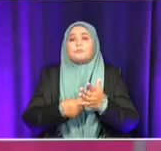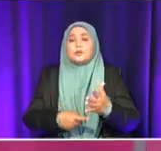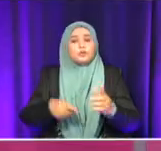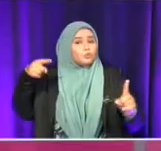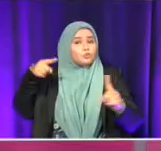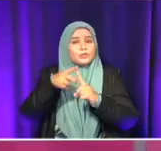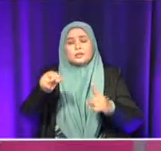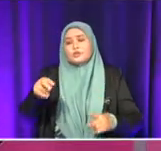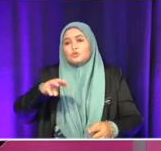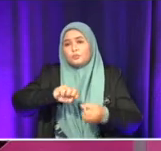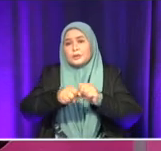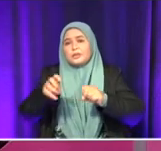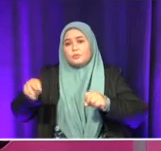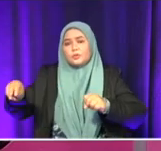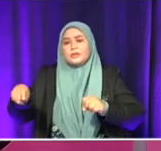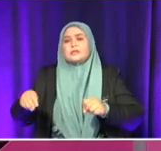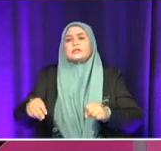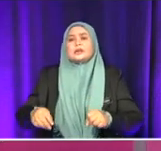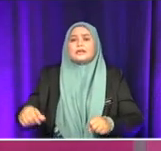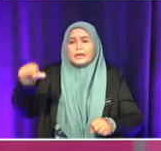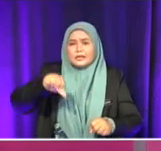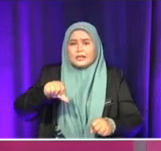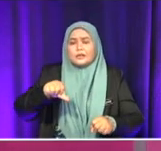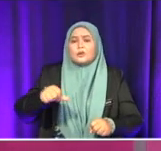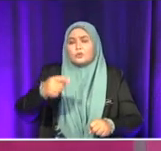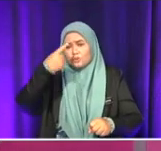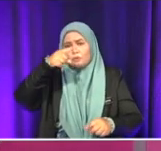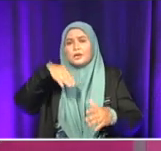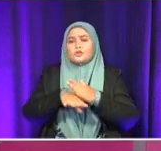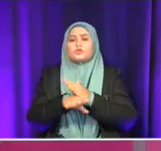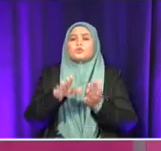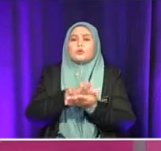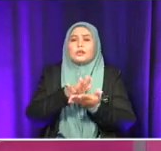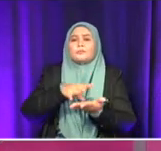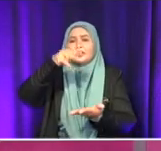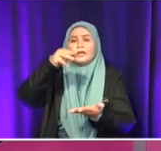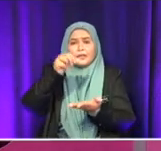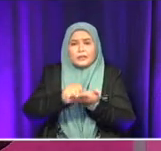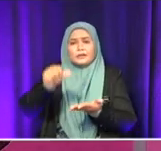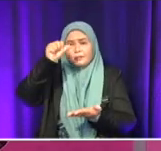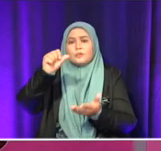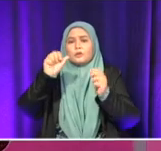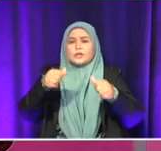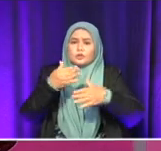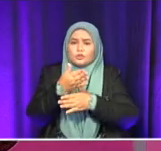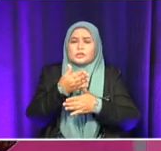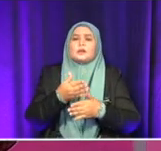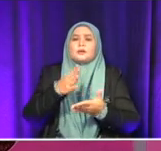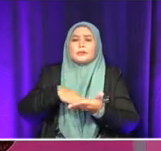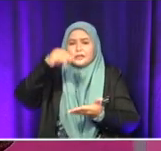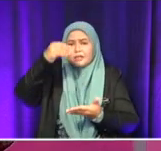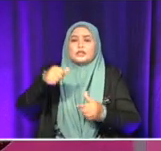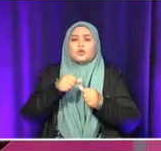murid-murid yang gagal memasuki sekolah menengah akademik ini akan terus belajar mengikut jurusan masing-masing